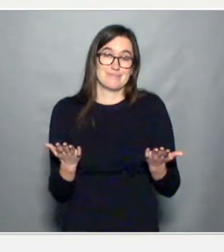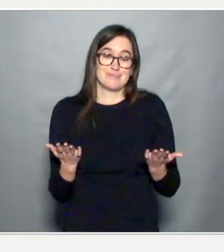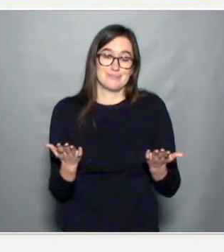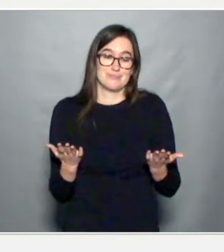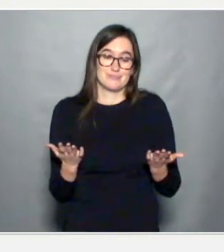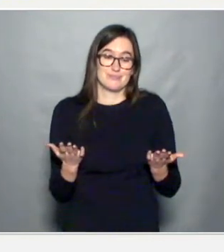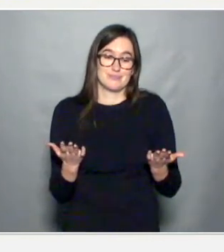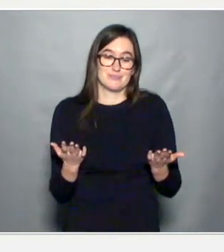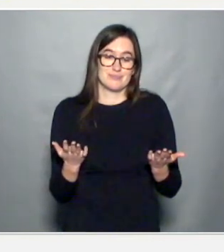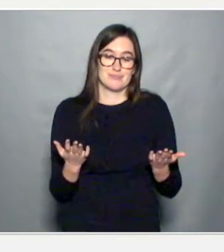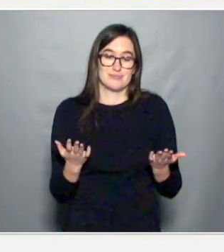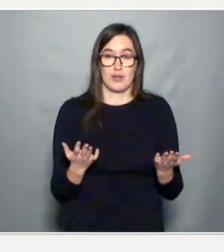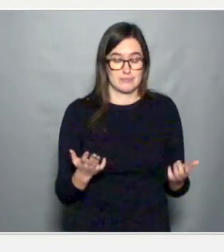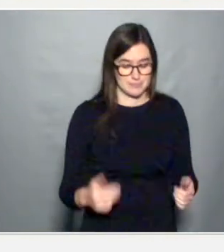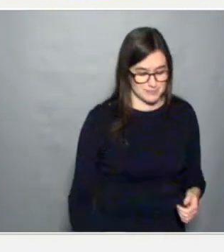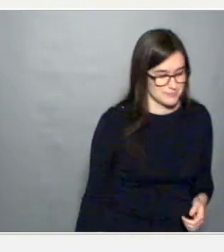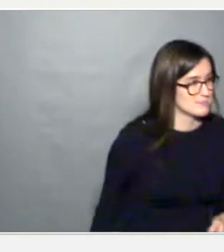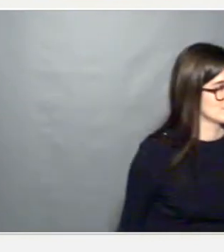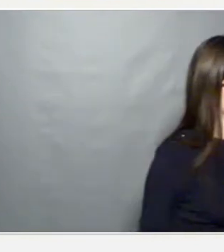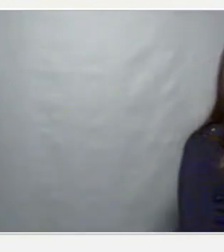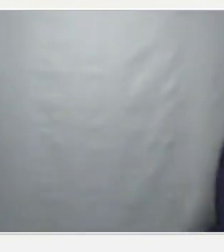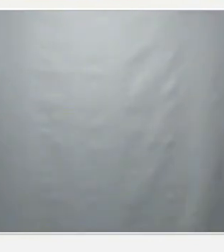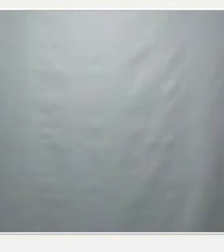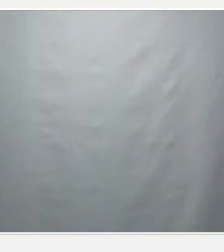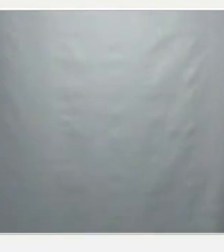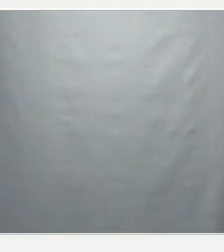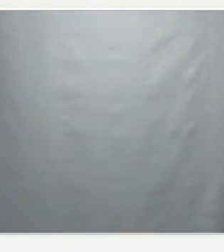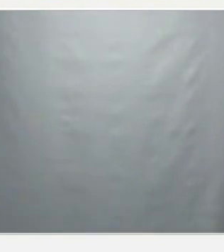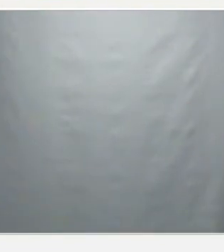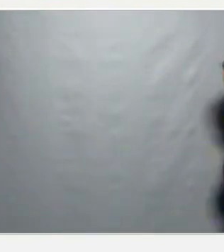Det var en skicklig amatör får man ändå säga.